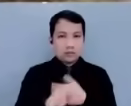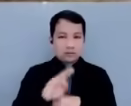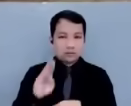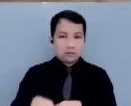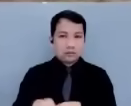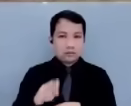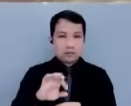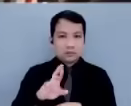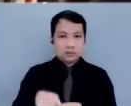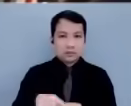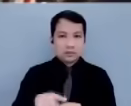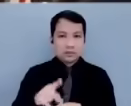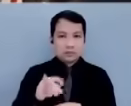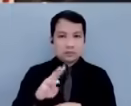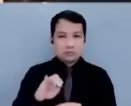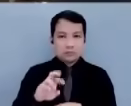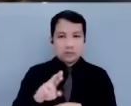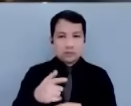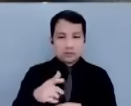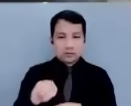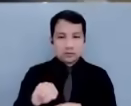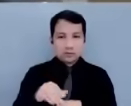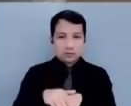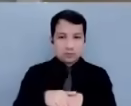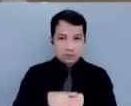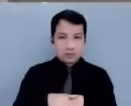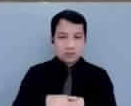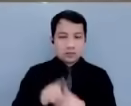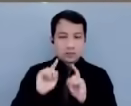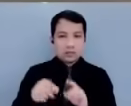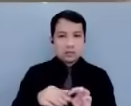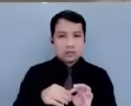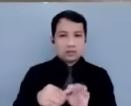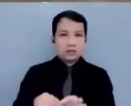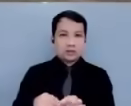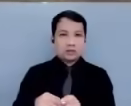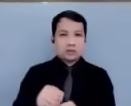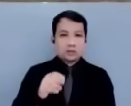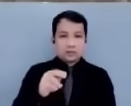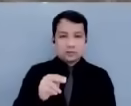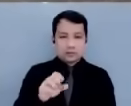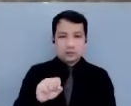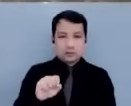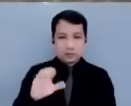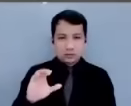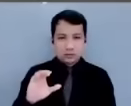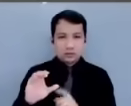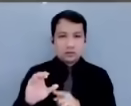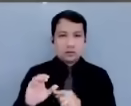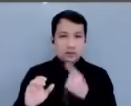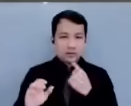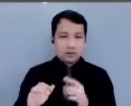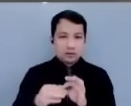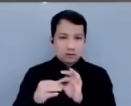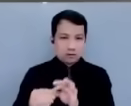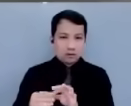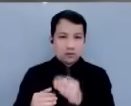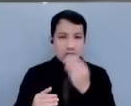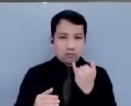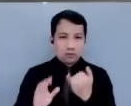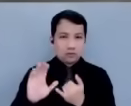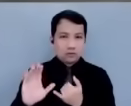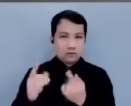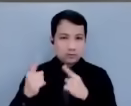ang BRP Malabrigo. Pero tumanggi mo nang magbigay ng pahayag ang National Security Council at Philippine Coast Guard kaugnay sa